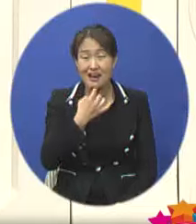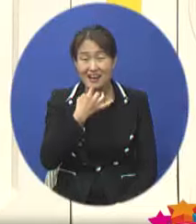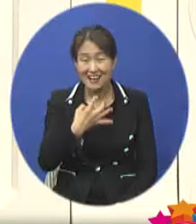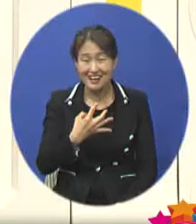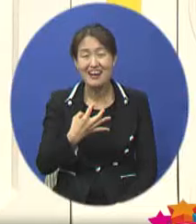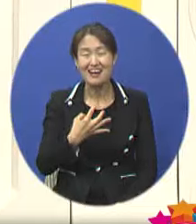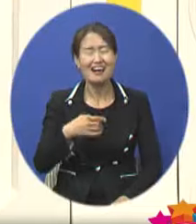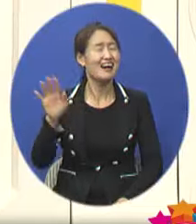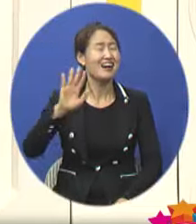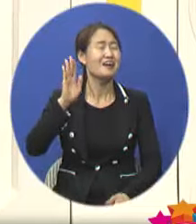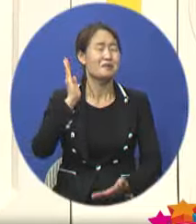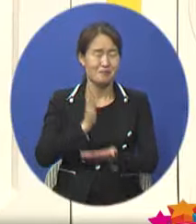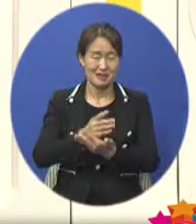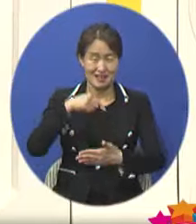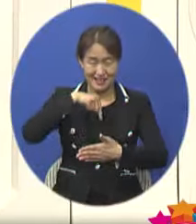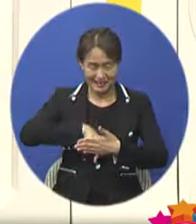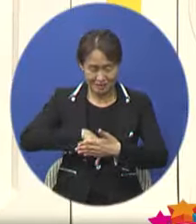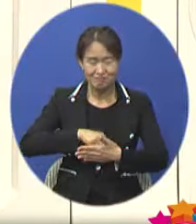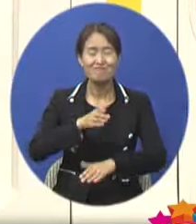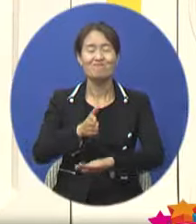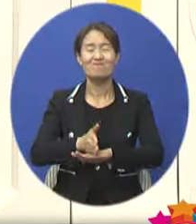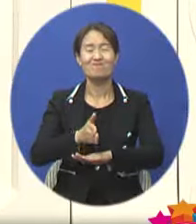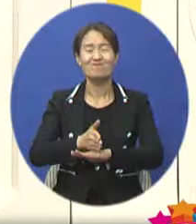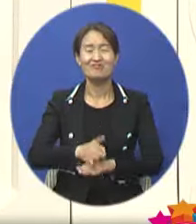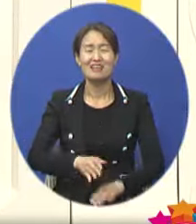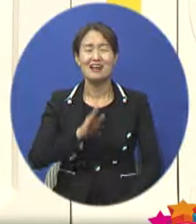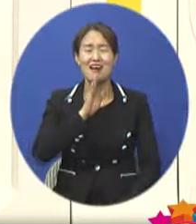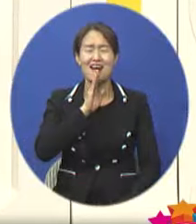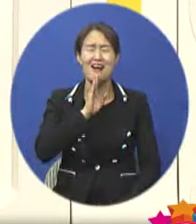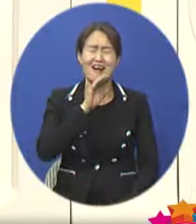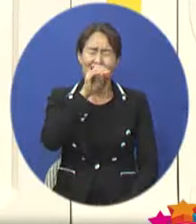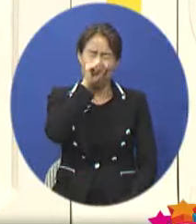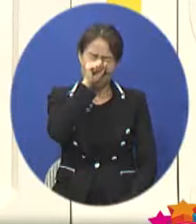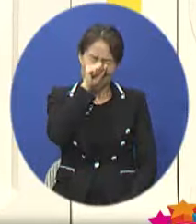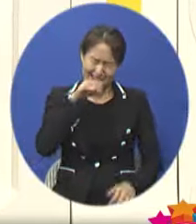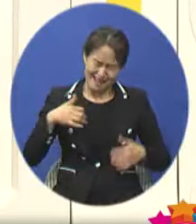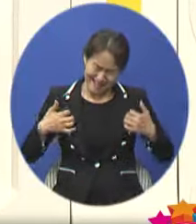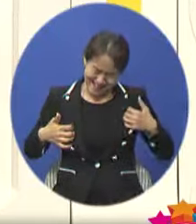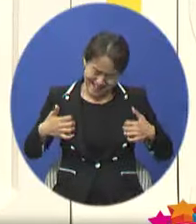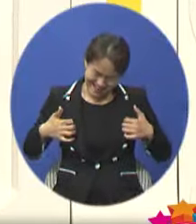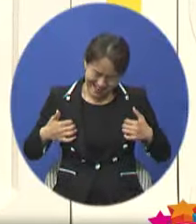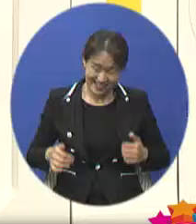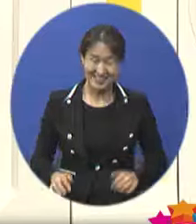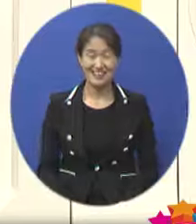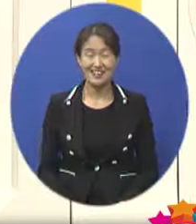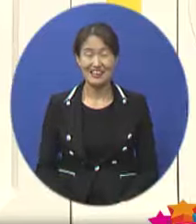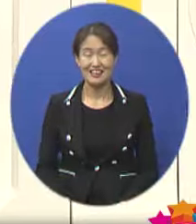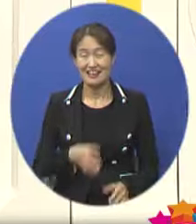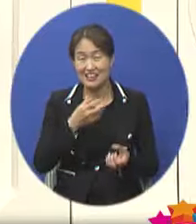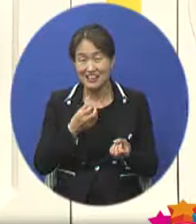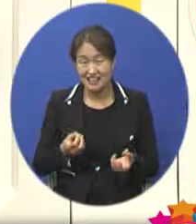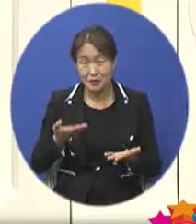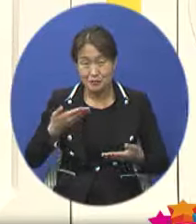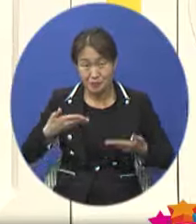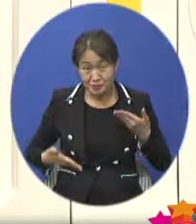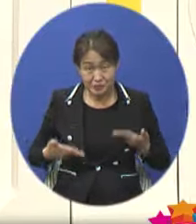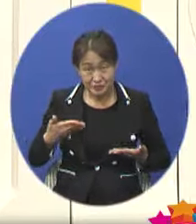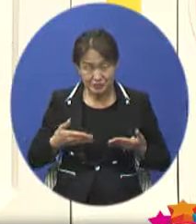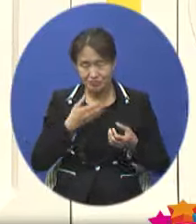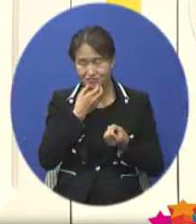마음으로 받겠습니다. 감사합니다. 아유, 그렇게 말씀하시길래 정말 기다렸습니다. 네, 아유, 축하드립니다. 날 바쁘신데요. 아유. 네,